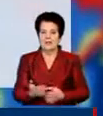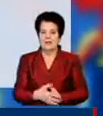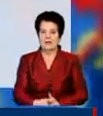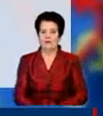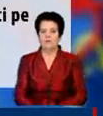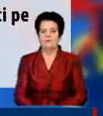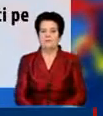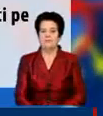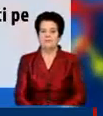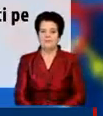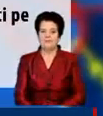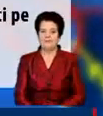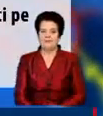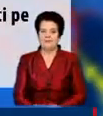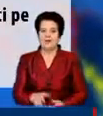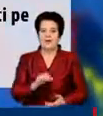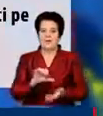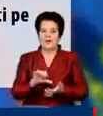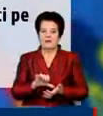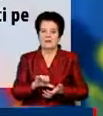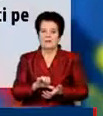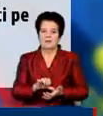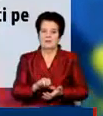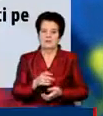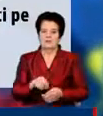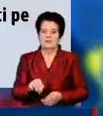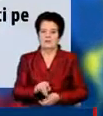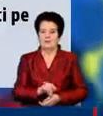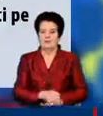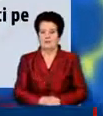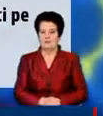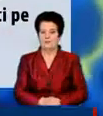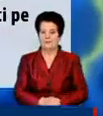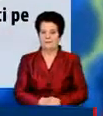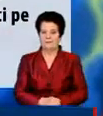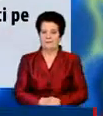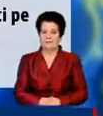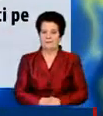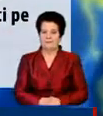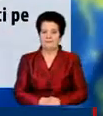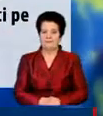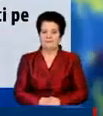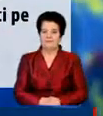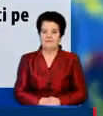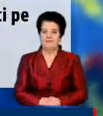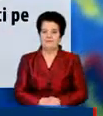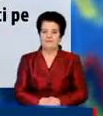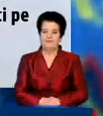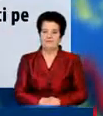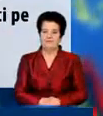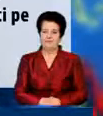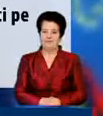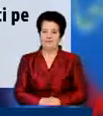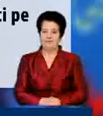bilaterale dintre Republica Moldova și Uniunea Europeană, participanții la reuniune au menționat dinamica pozitivă a acestora, exprimată elocvent și prin creșterea